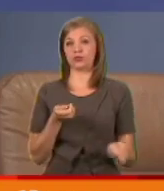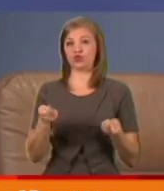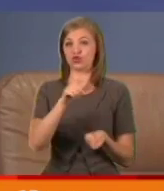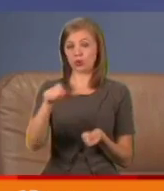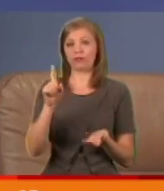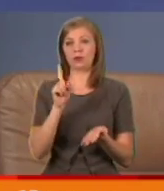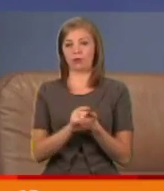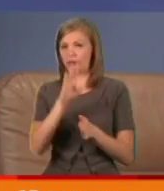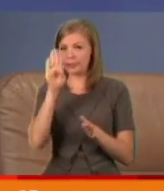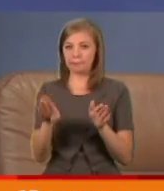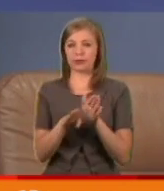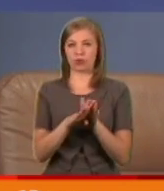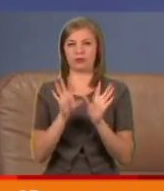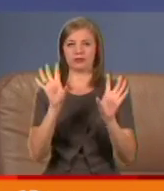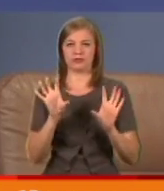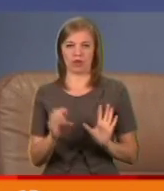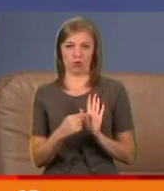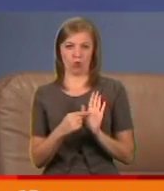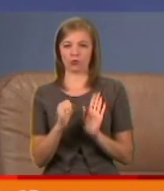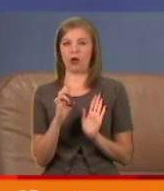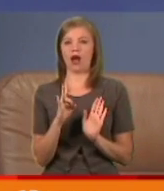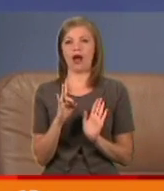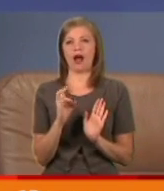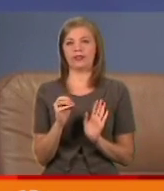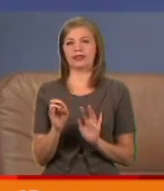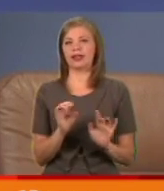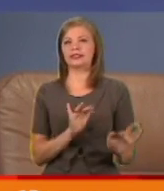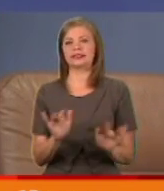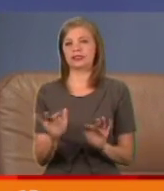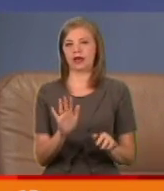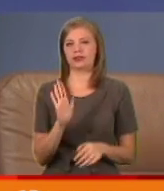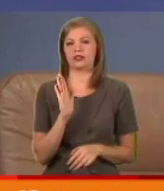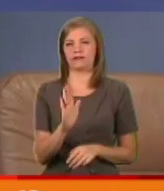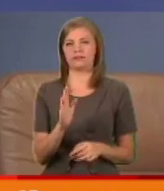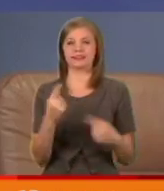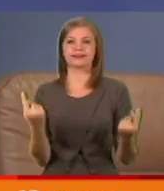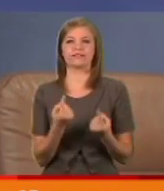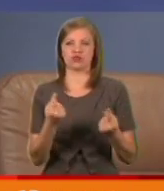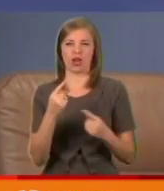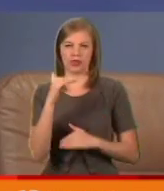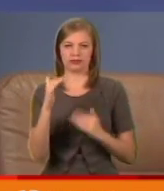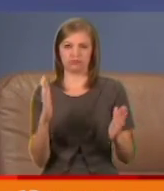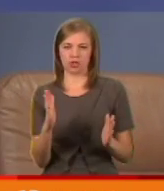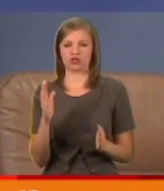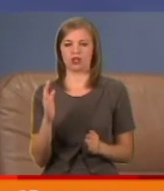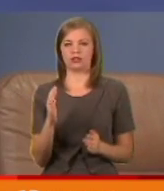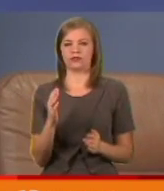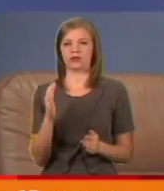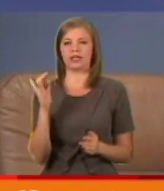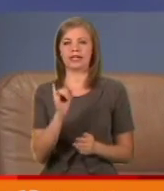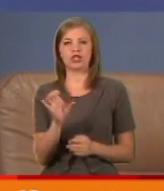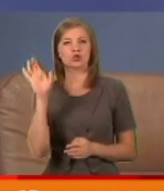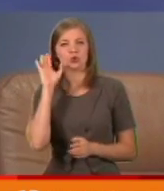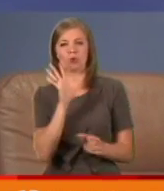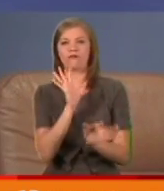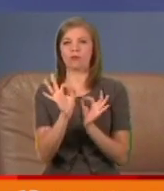чиновники повинні підпорядковуватися закону, а не, скажімо, діяти в звичайних межах і